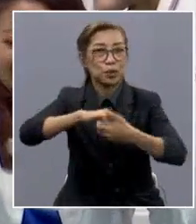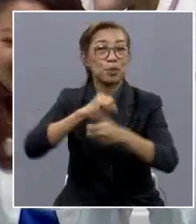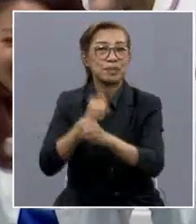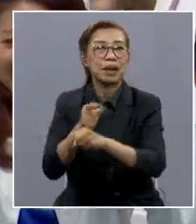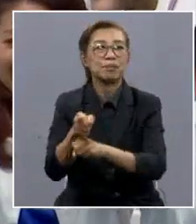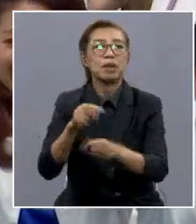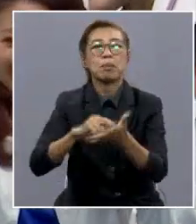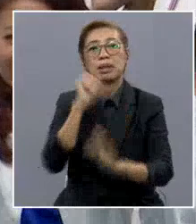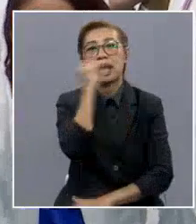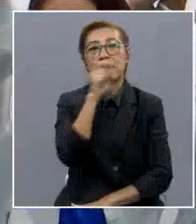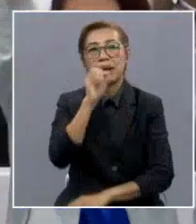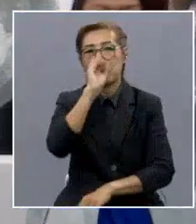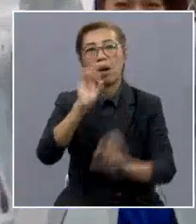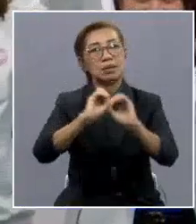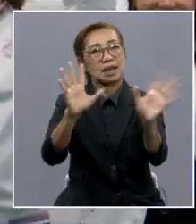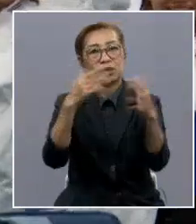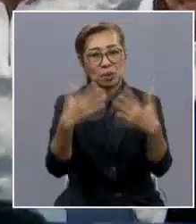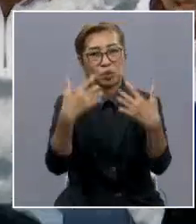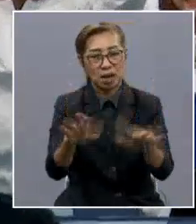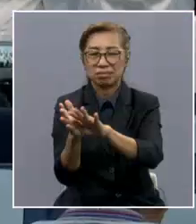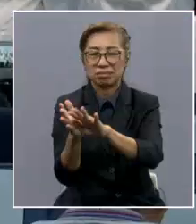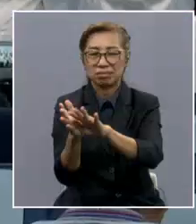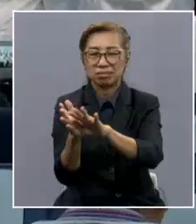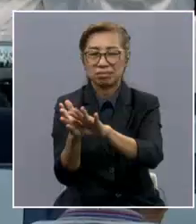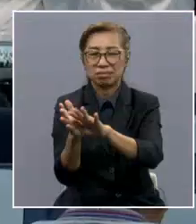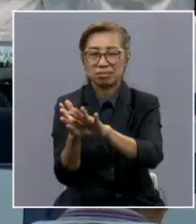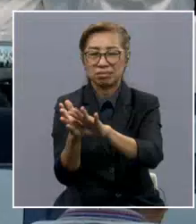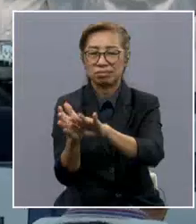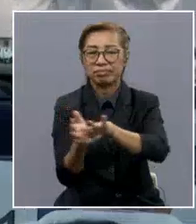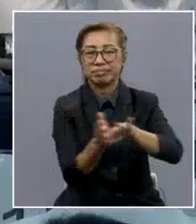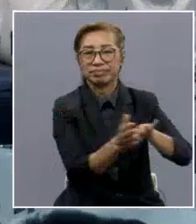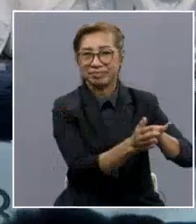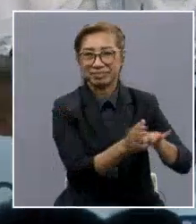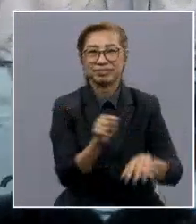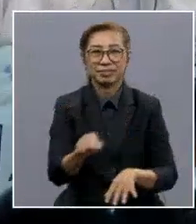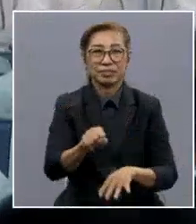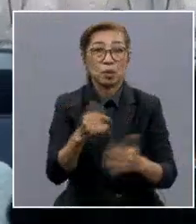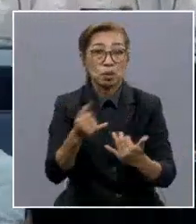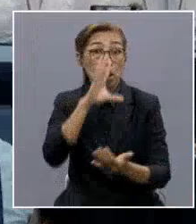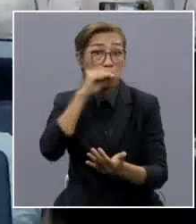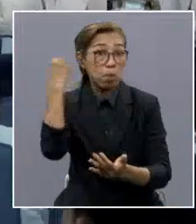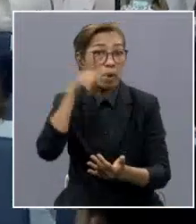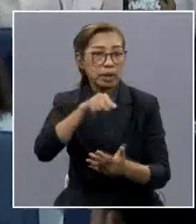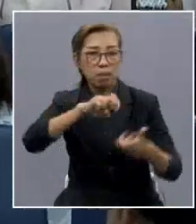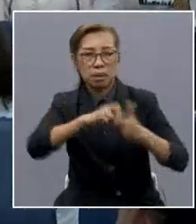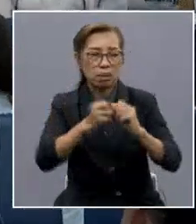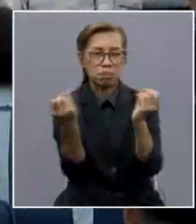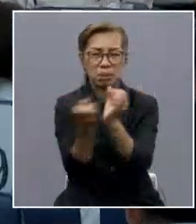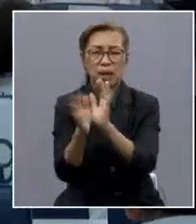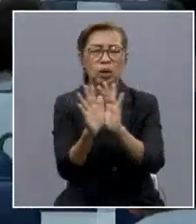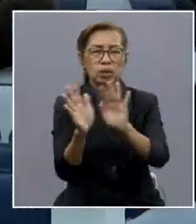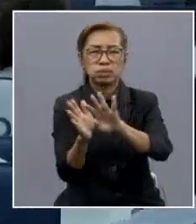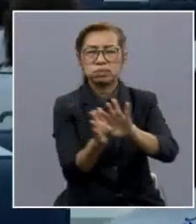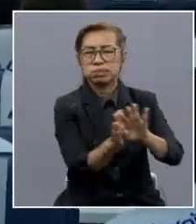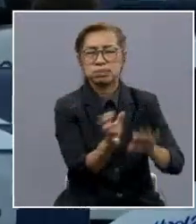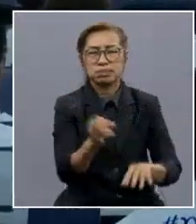ยืนไปในเพลงเลยค่ะว่าก้าวข้ามความขัดแย้ง ทีนี้ยกมาพูดบ่อยนะในเรื่องของการก้าวข้